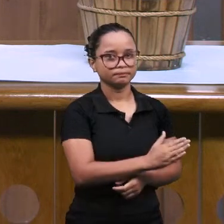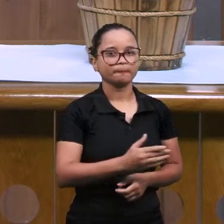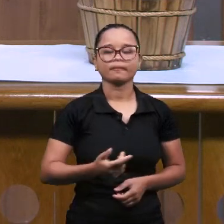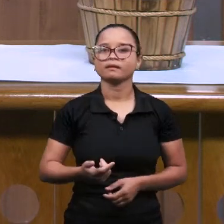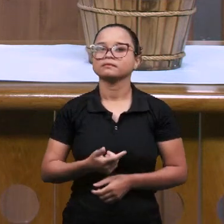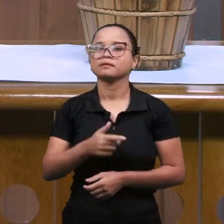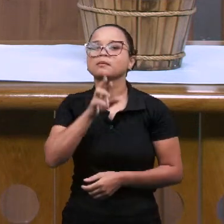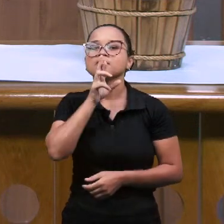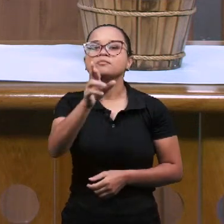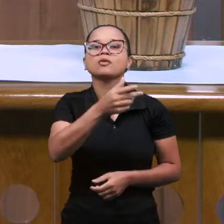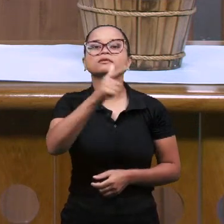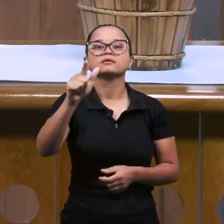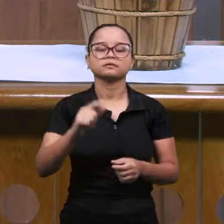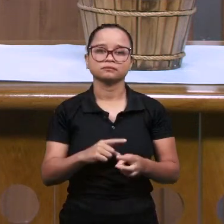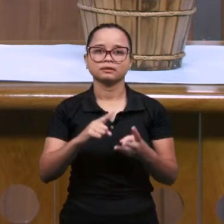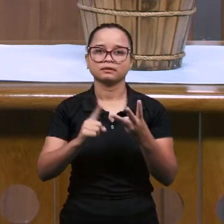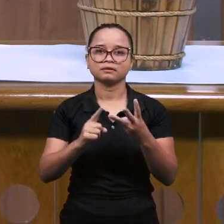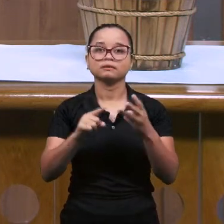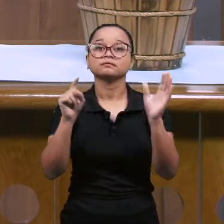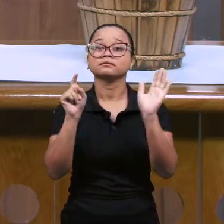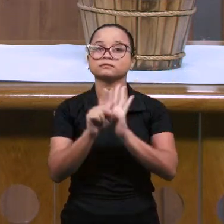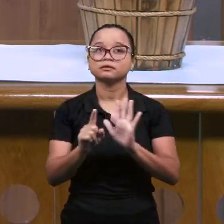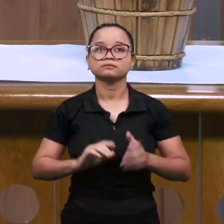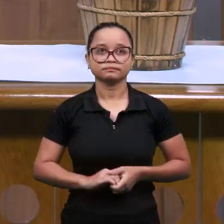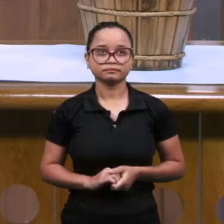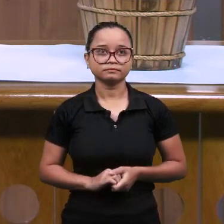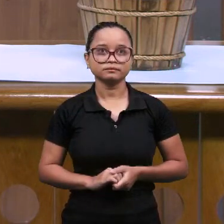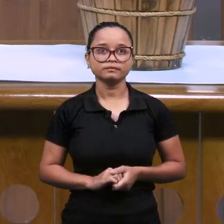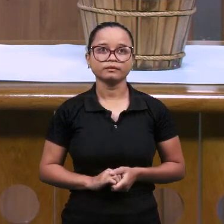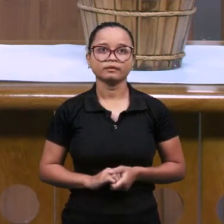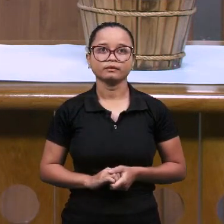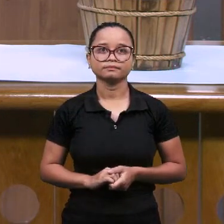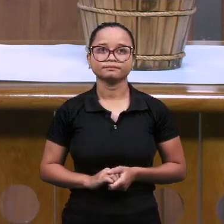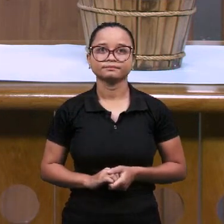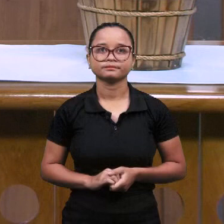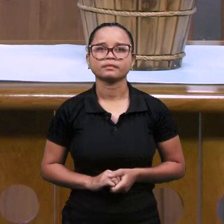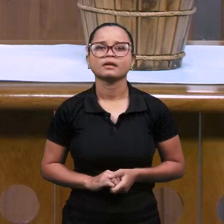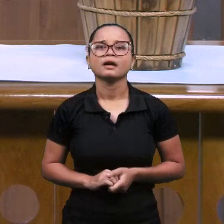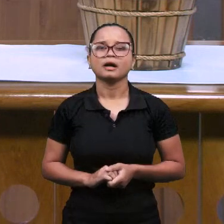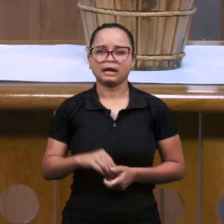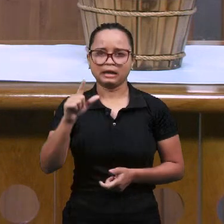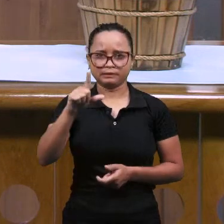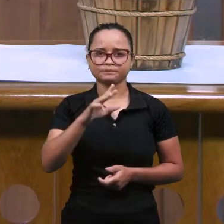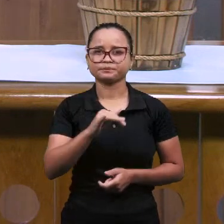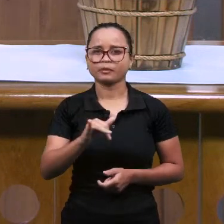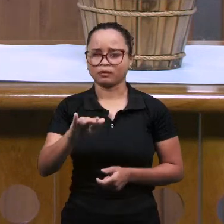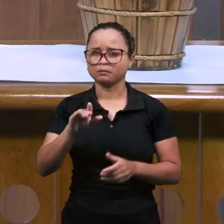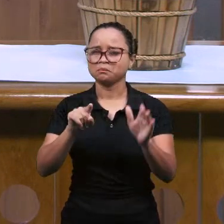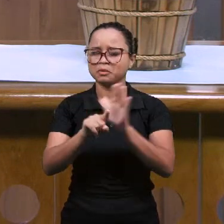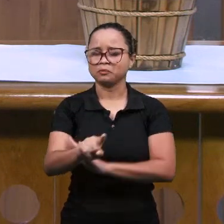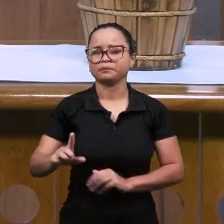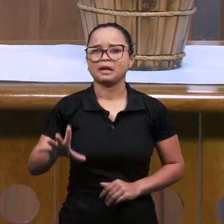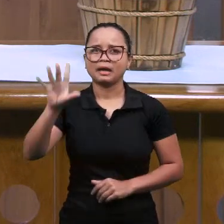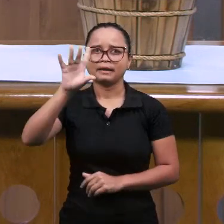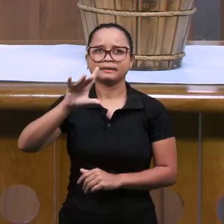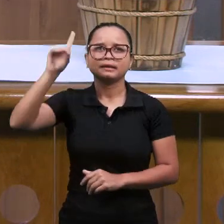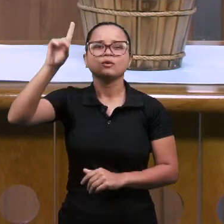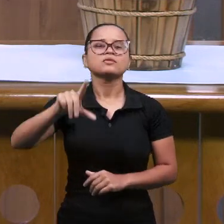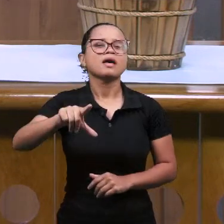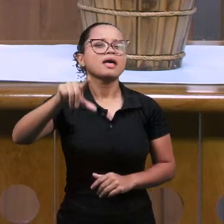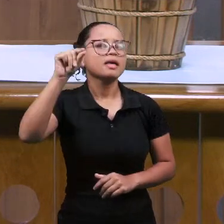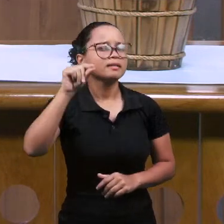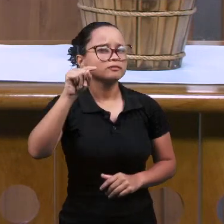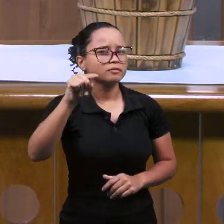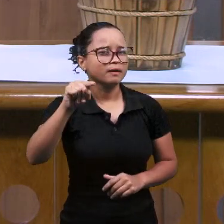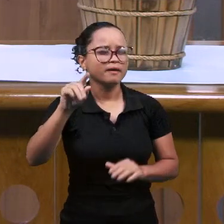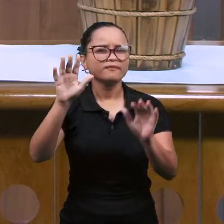dans la position de Dieu. Donc, pour laquelle était la finalité que Dieu vous a élu? Dieu vous a élu, le texte dit,